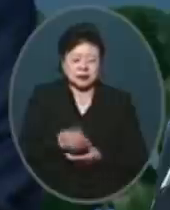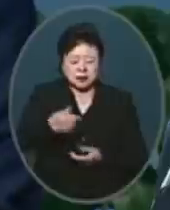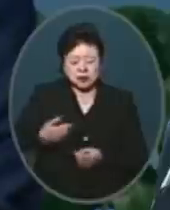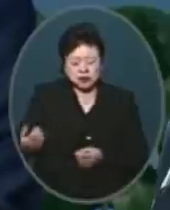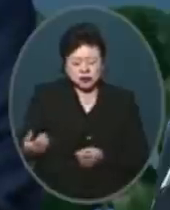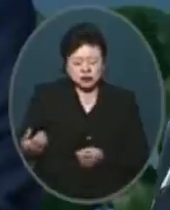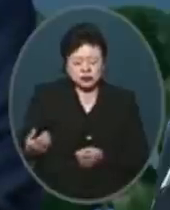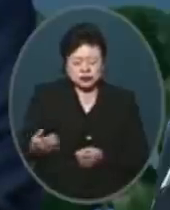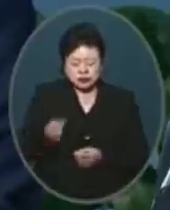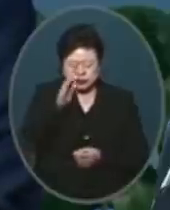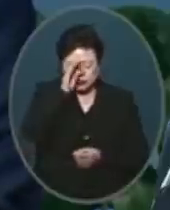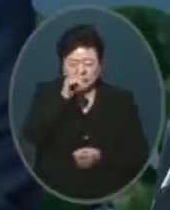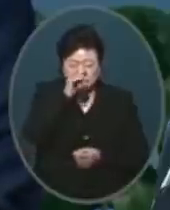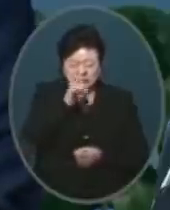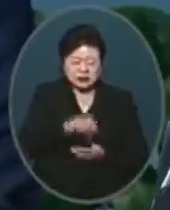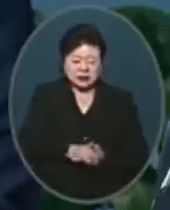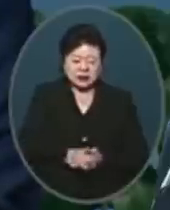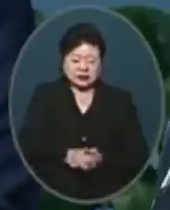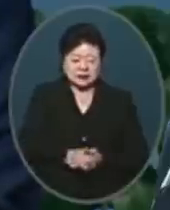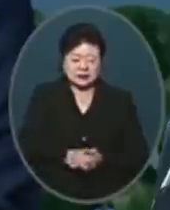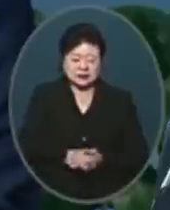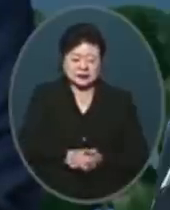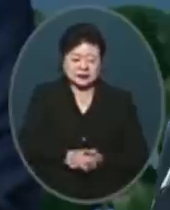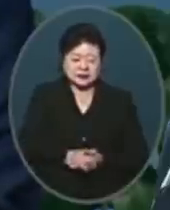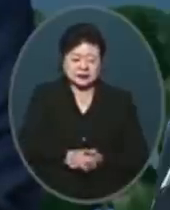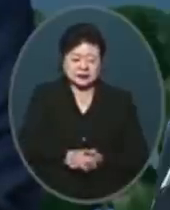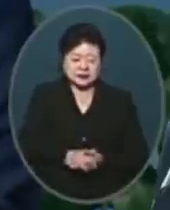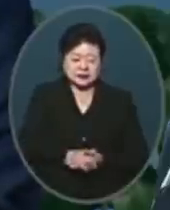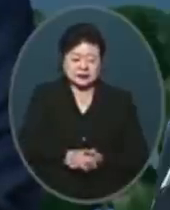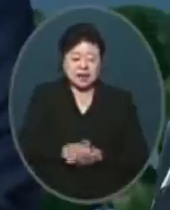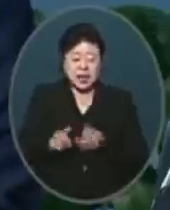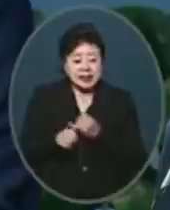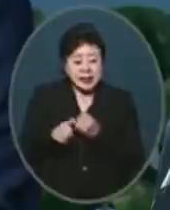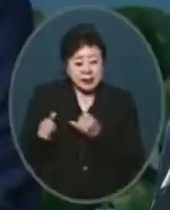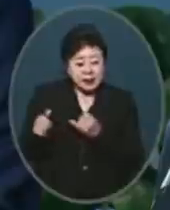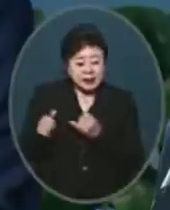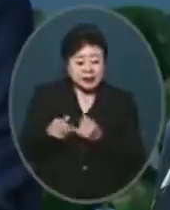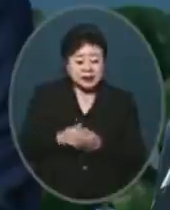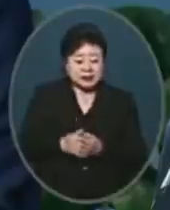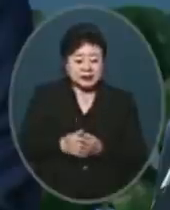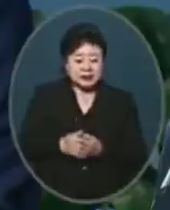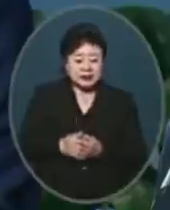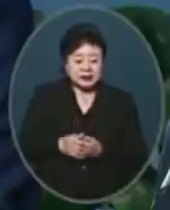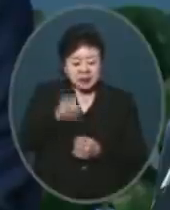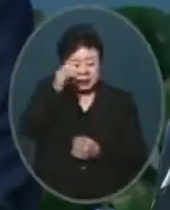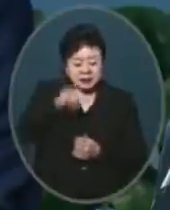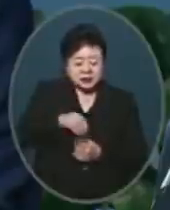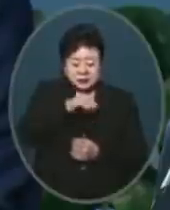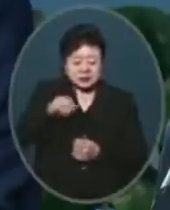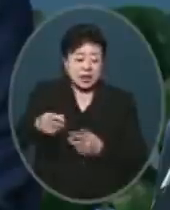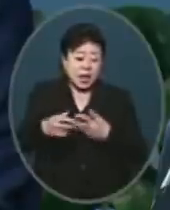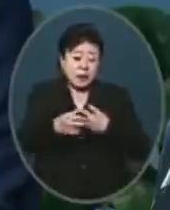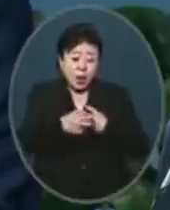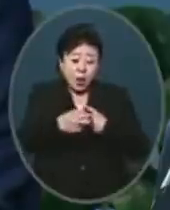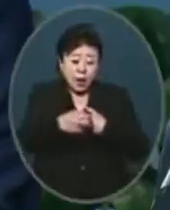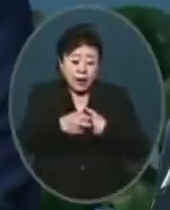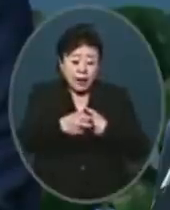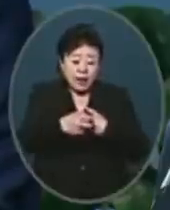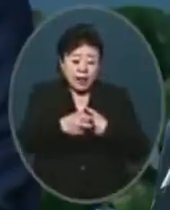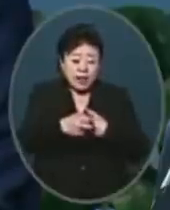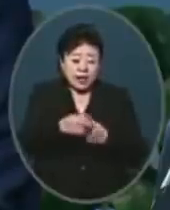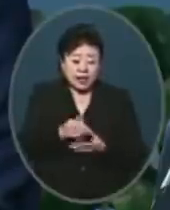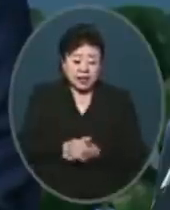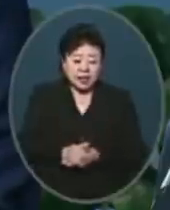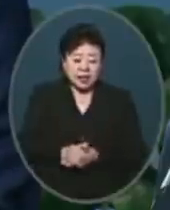중풍기가 좀 있어요. 그런데 그 남편이 적십자병원